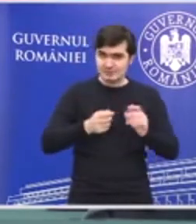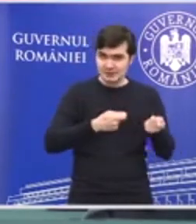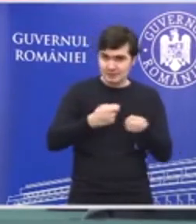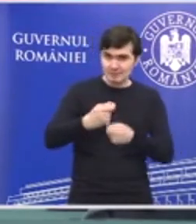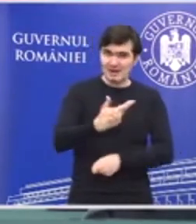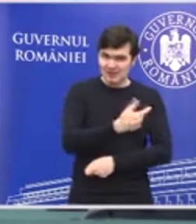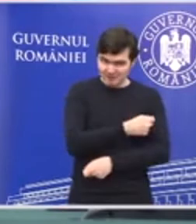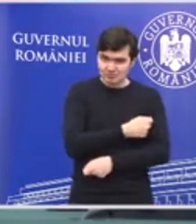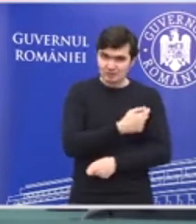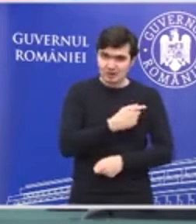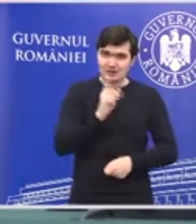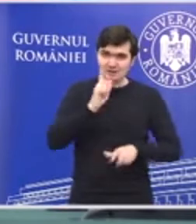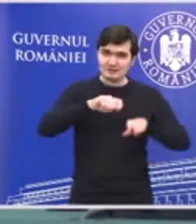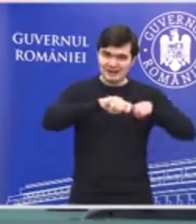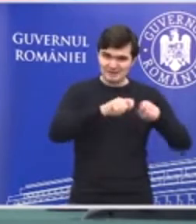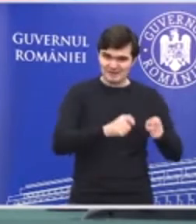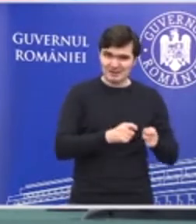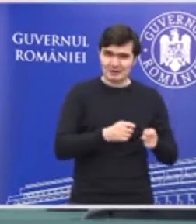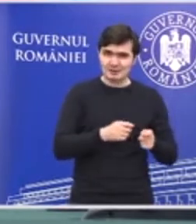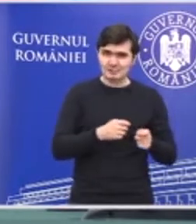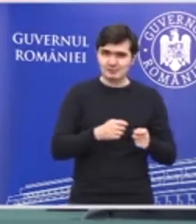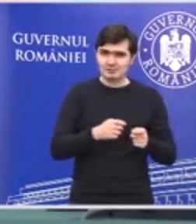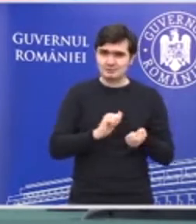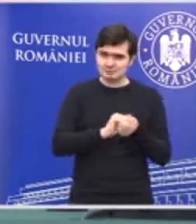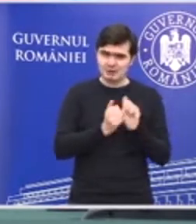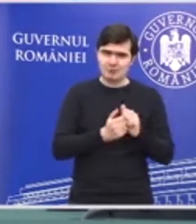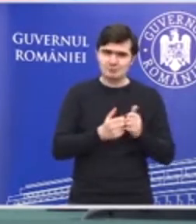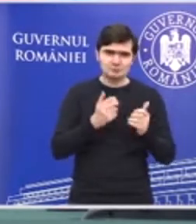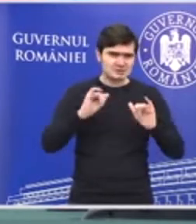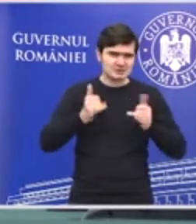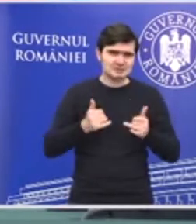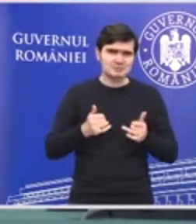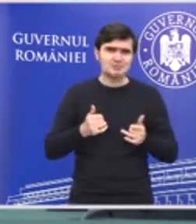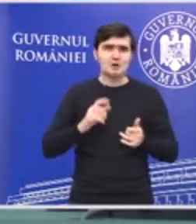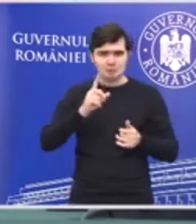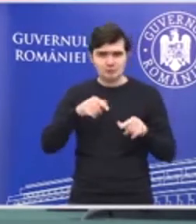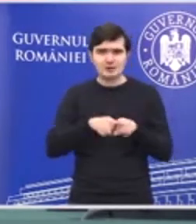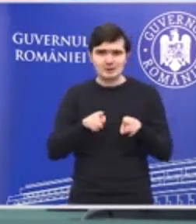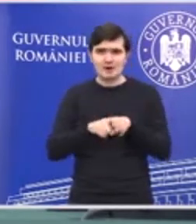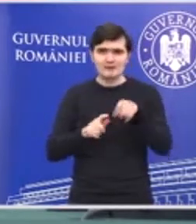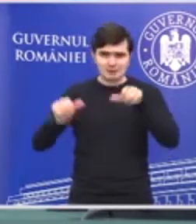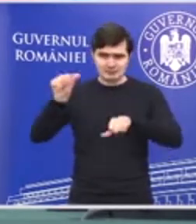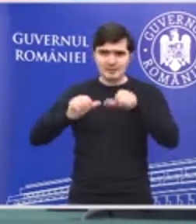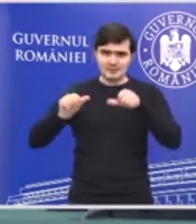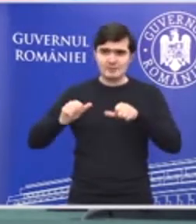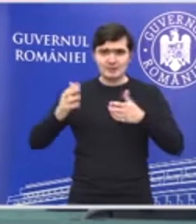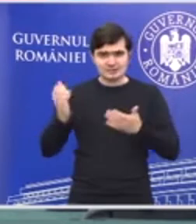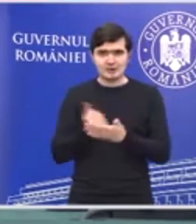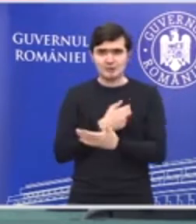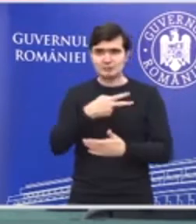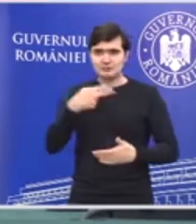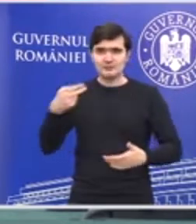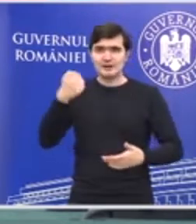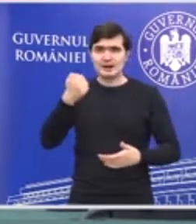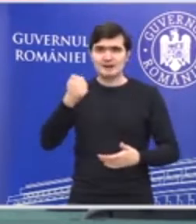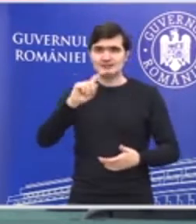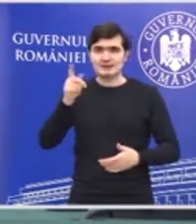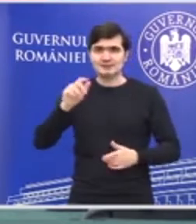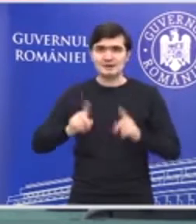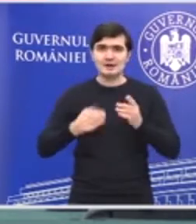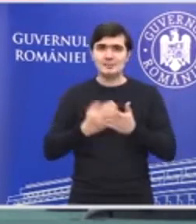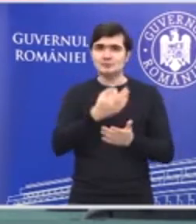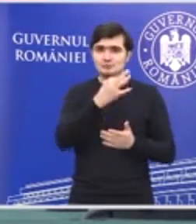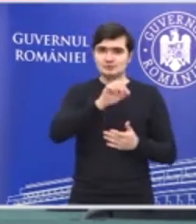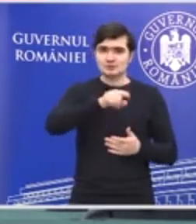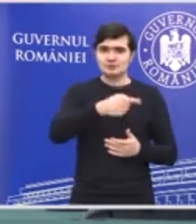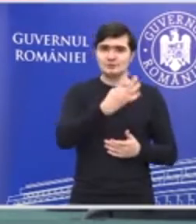mai multe doze de la Pfizer, adică am putea ajunge la acel obiectiv din septembrie să vaccinăm 10,4 da, milioane